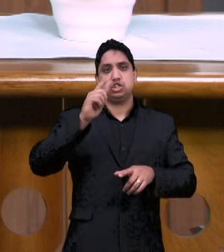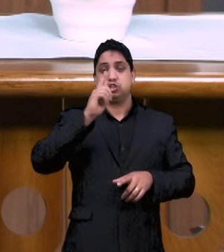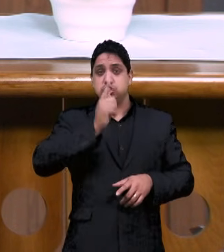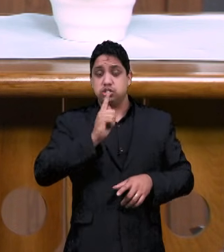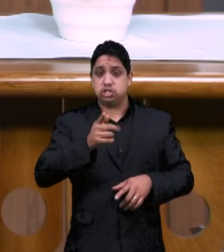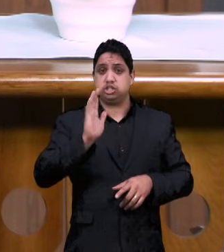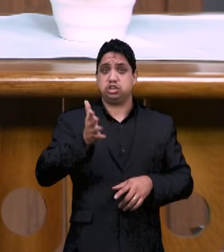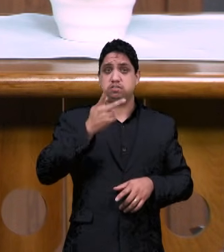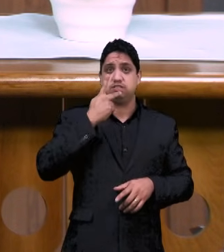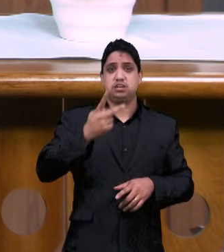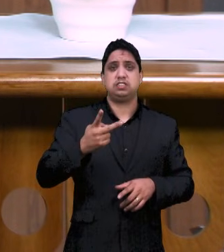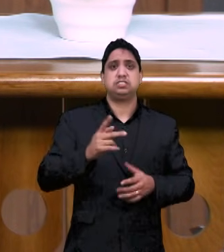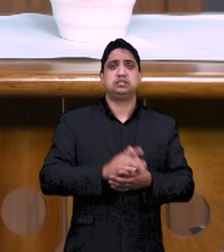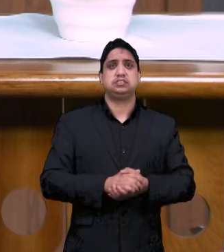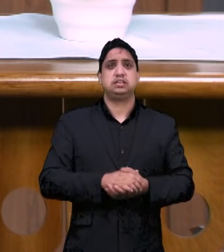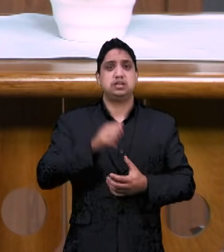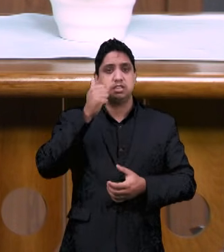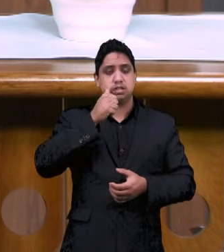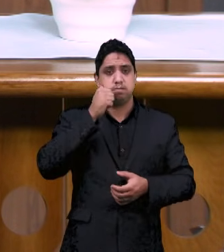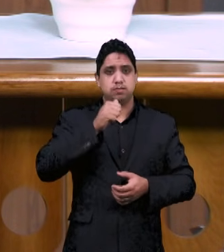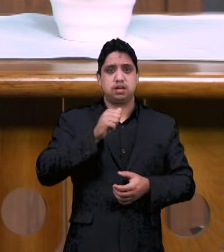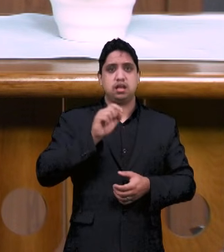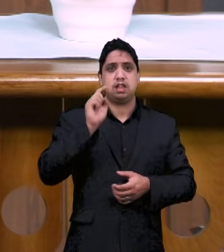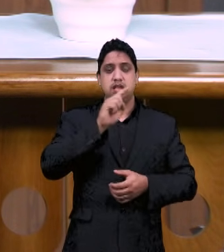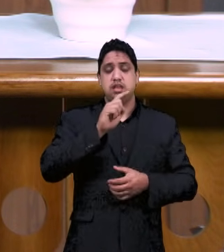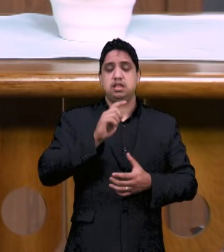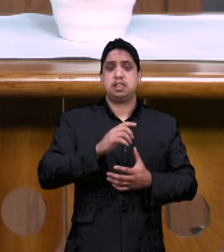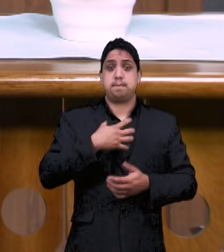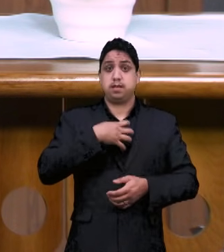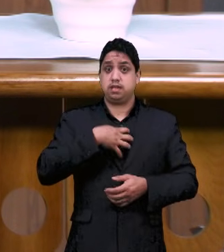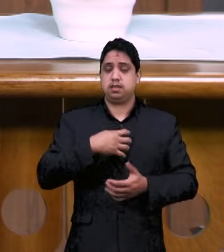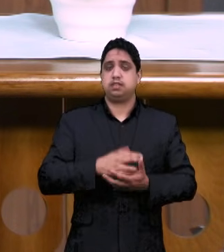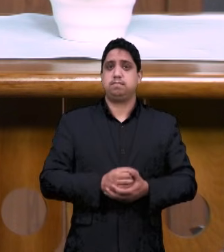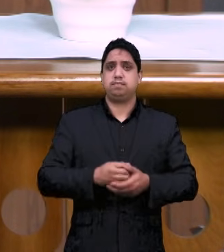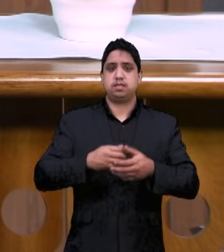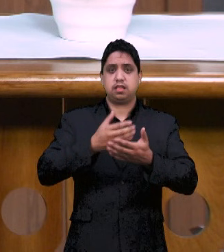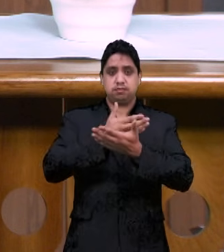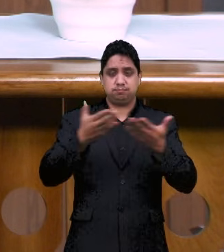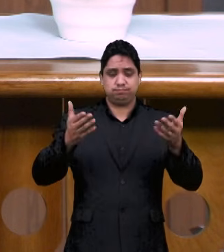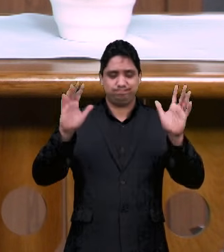celle que le pasteur Gedeti a dit à propos de la sœur de Porto Seguro.